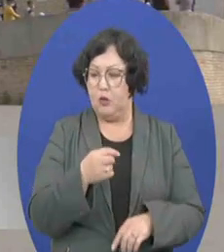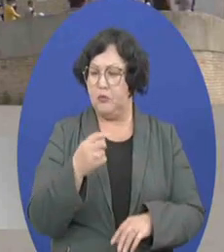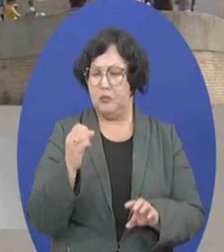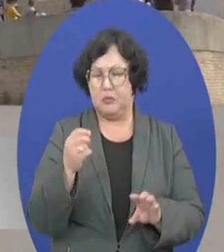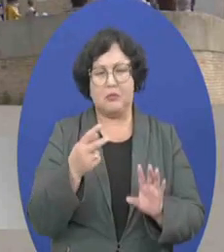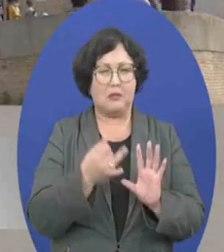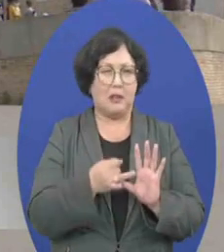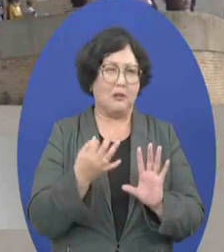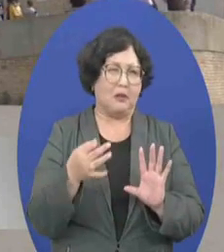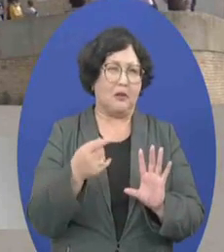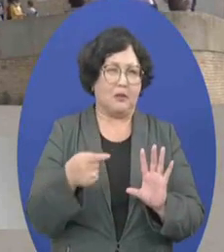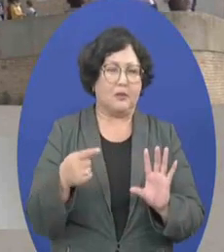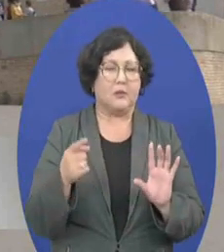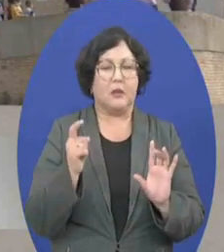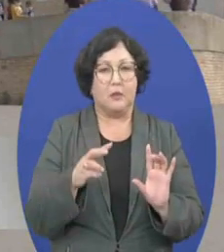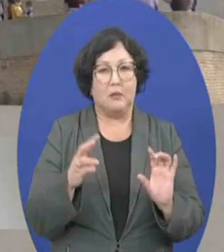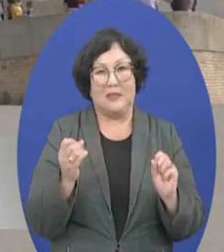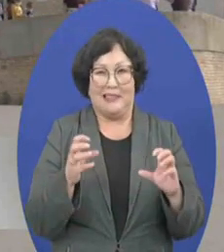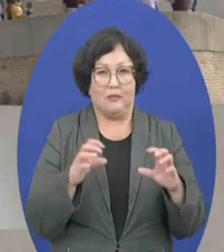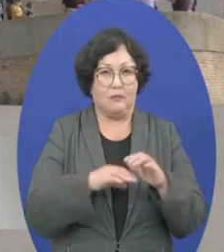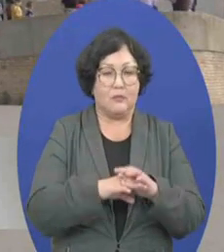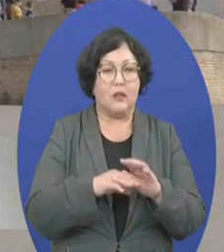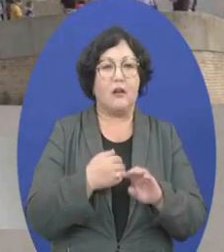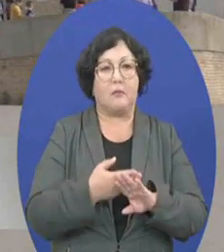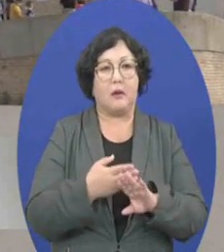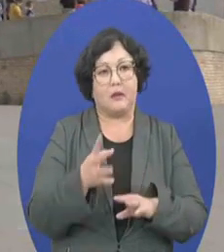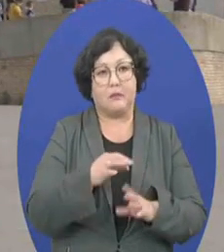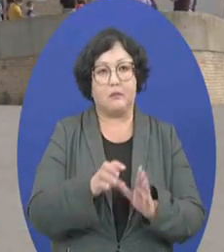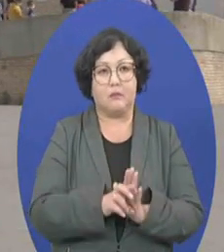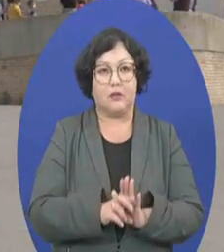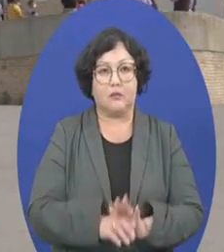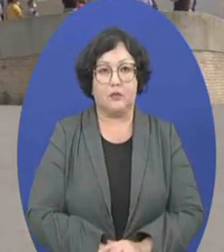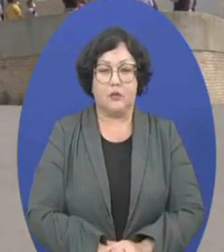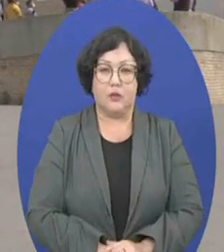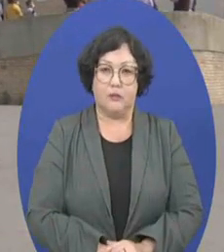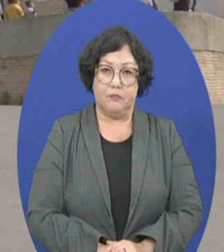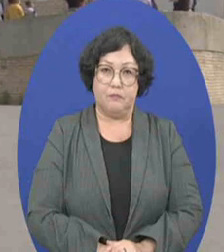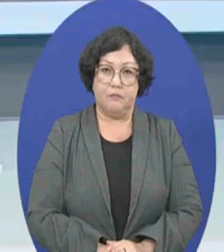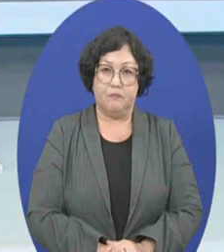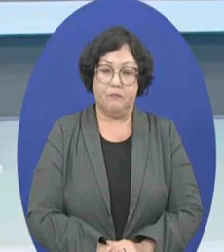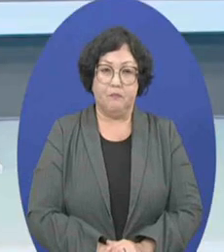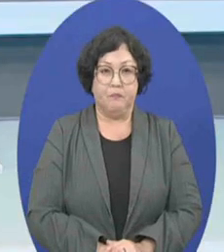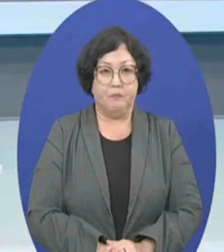хэмт бүх төрлийн вакциныг нөөцлөх боломжтой юм байна.